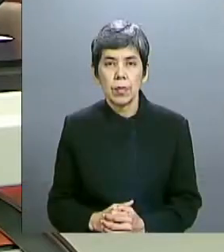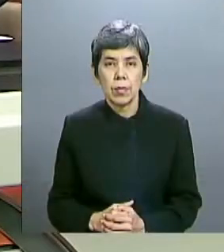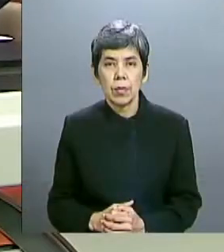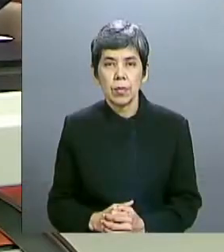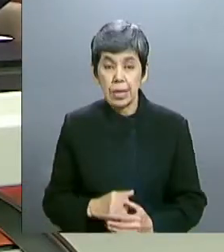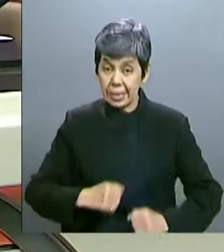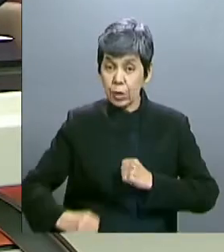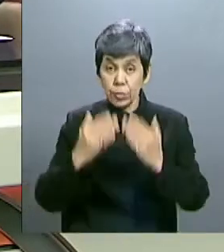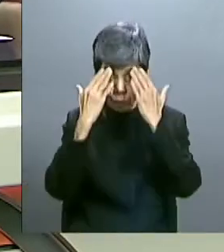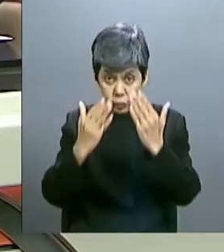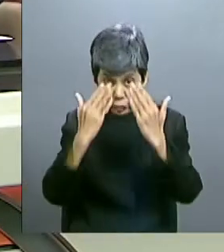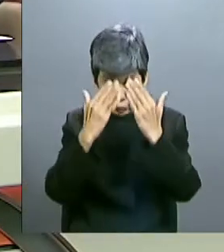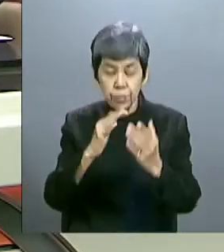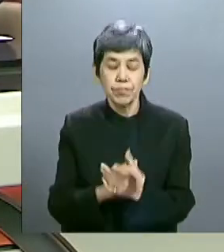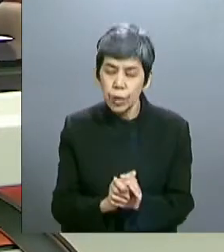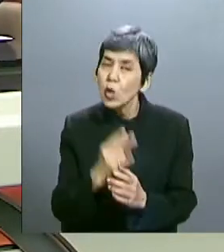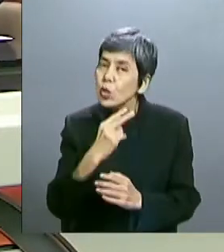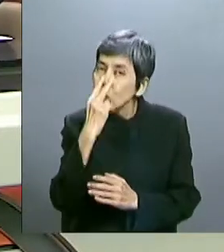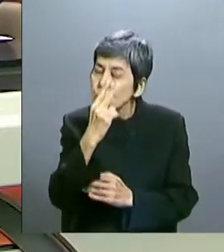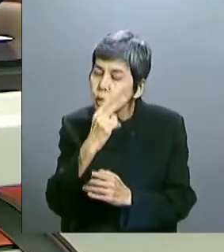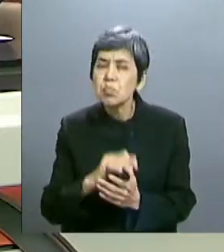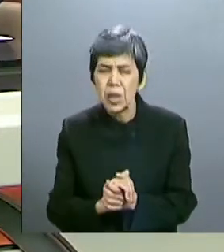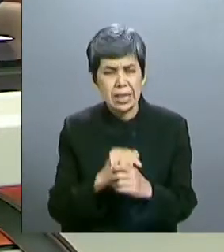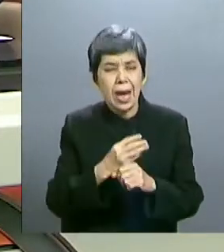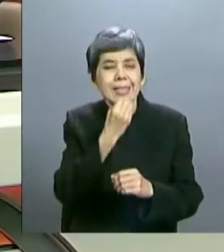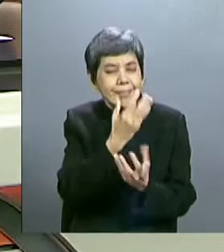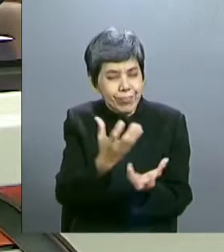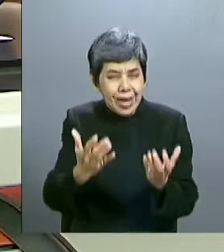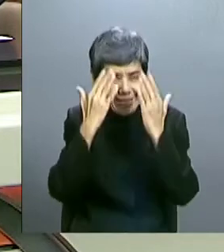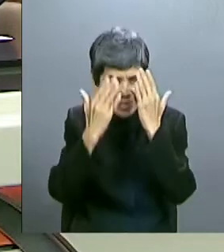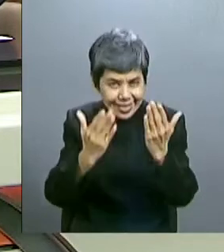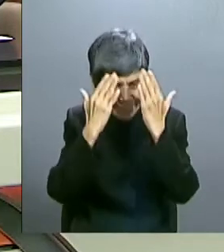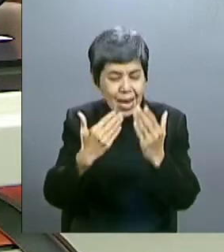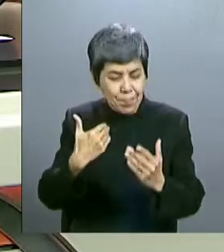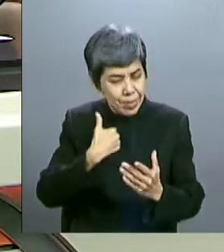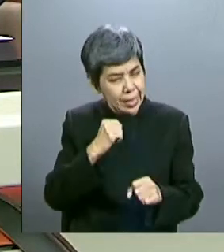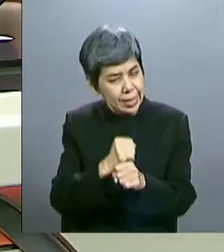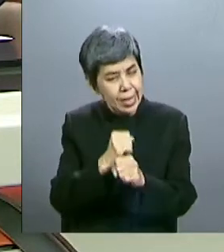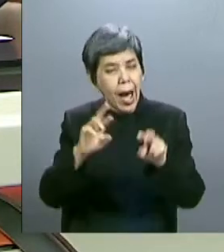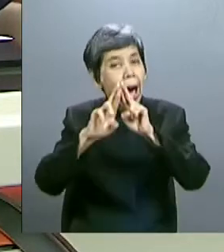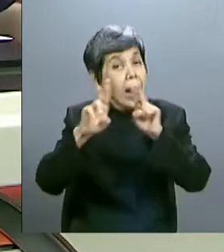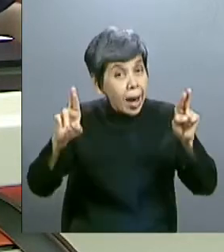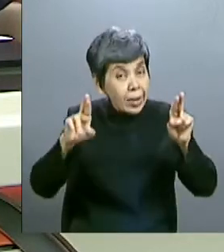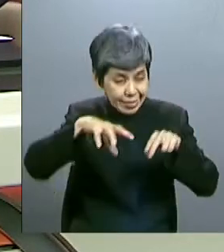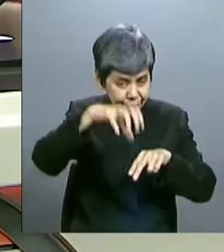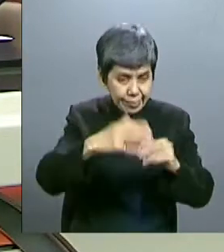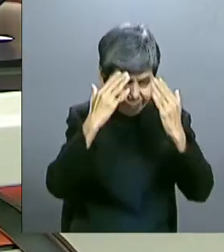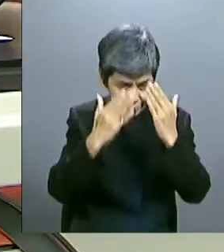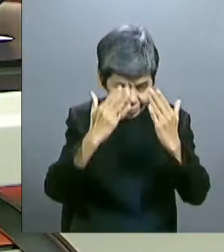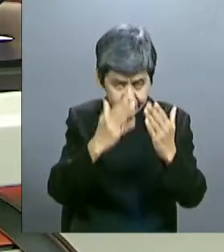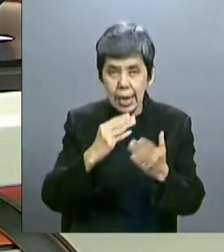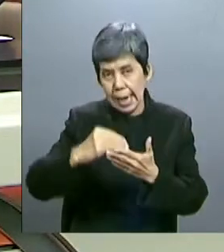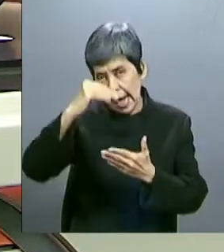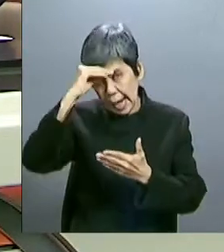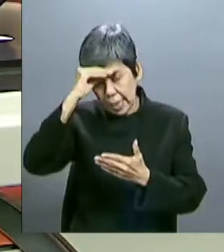เยาวชนมุสลิมนักสื่อสารนะคะจะพาไปทำความรู้จักกับอาหารฮาลาลและมุมมองต่อการมีร้านอาหารที่ฮาลาลในสถานศึกษา